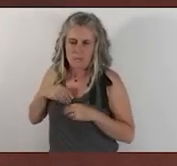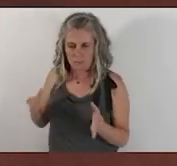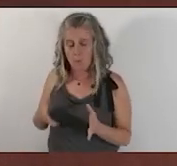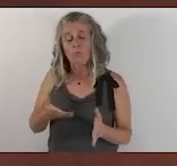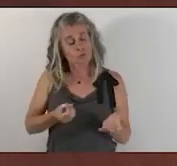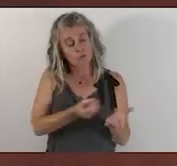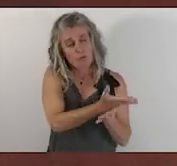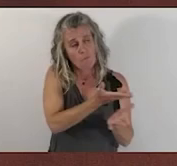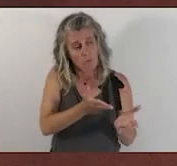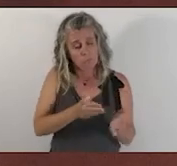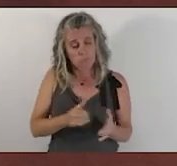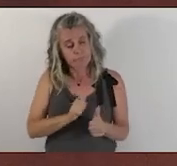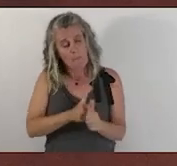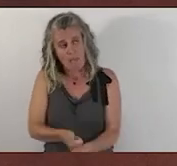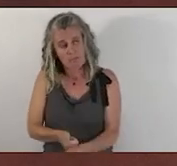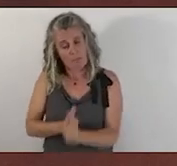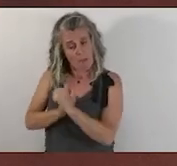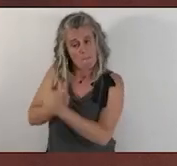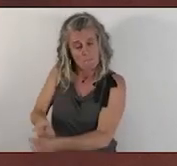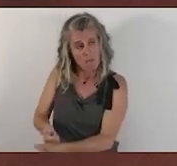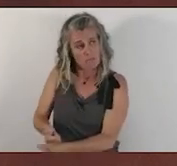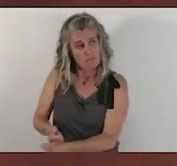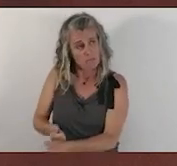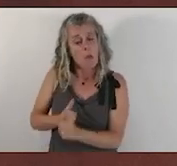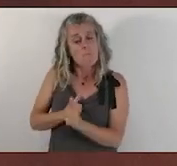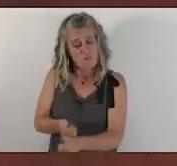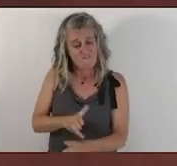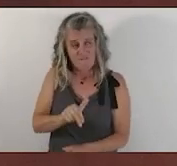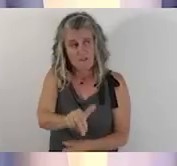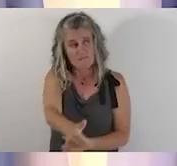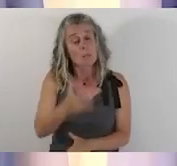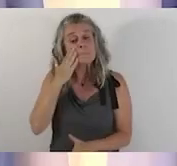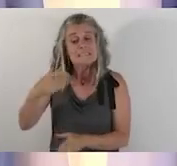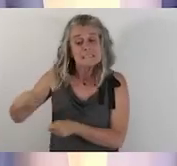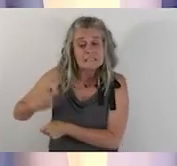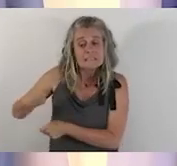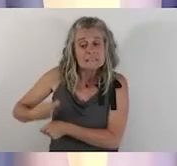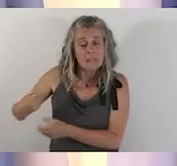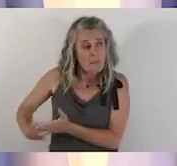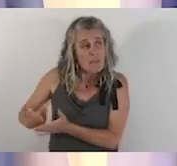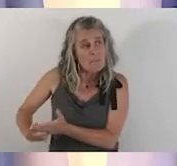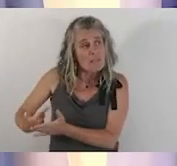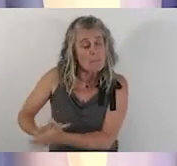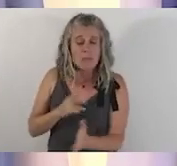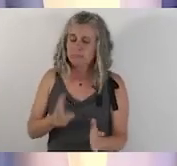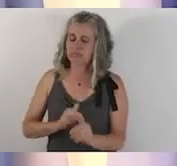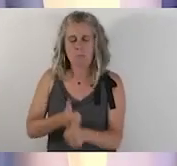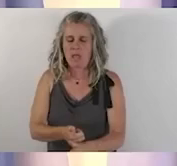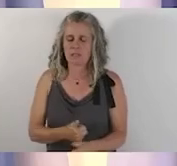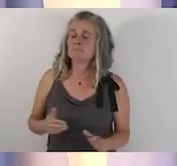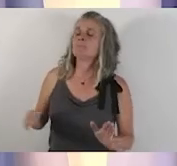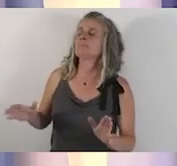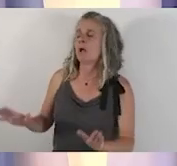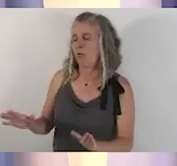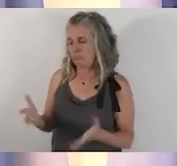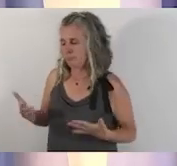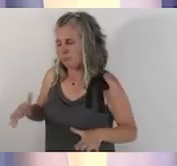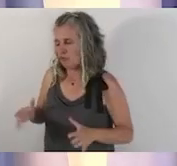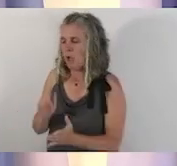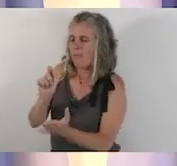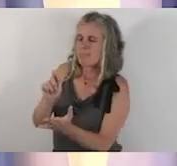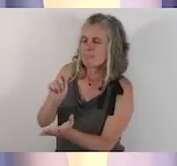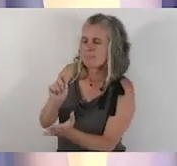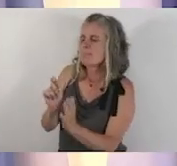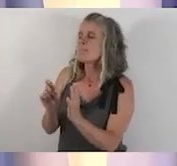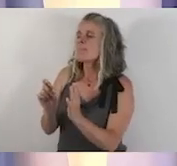plainte sera déposée en cas de récidive. Bien. Voilà. Écoutez, Madame Parodi, on s'est vu sur ce marché. Je crois que ça a